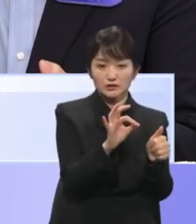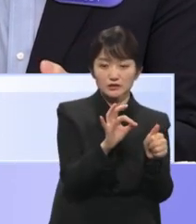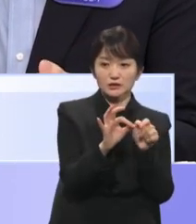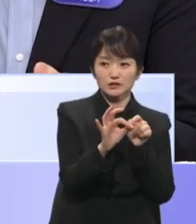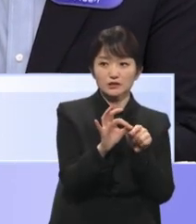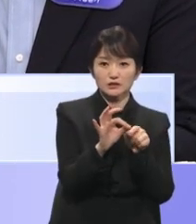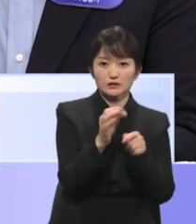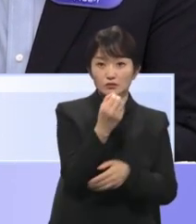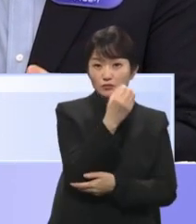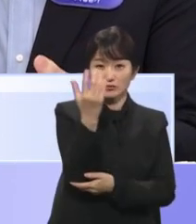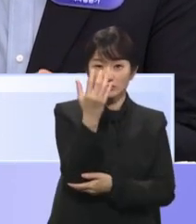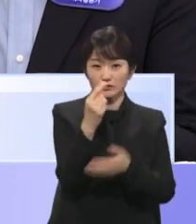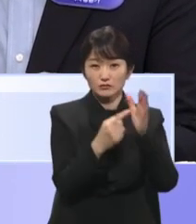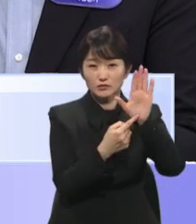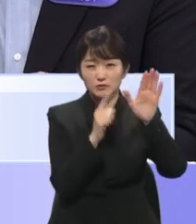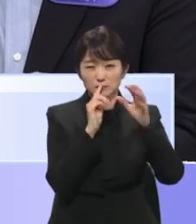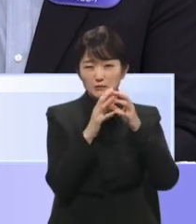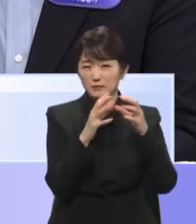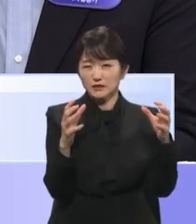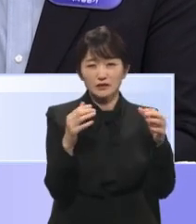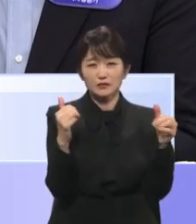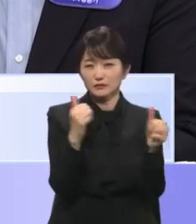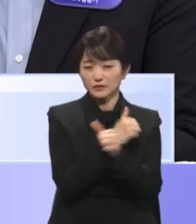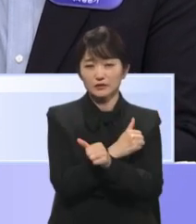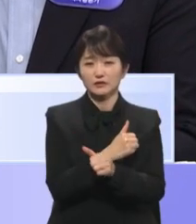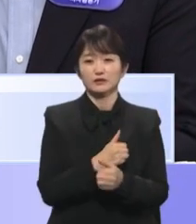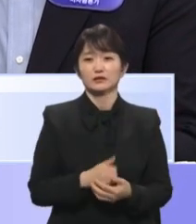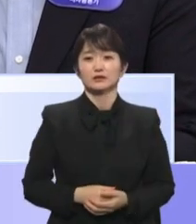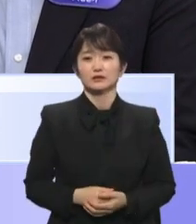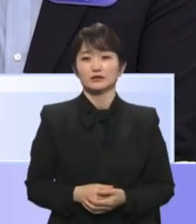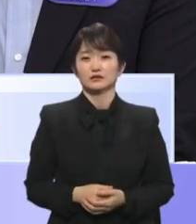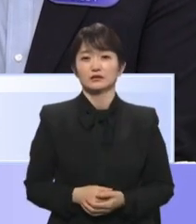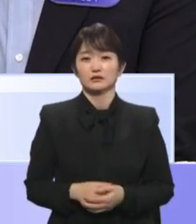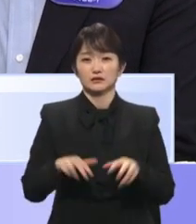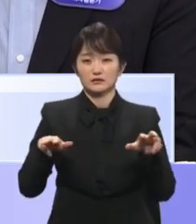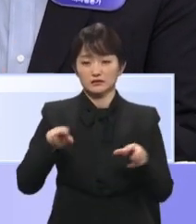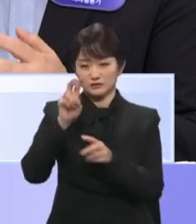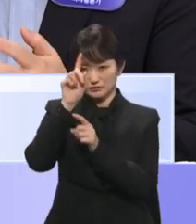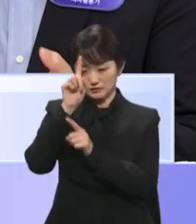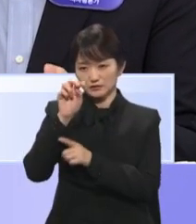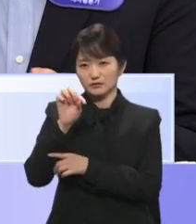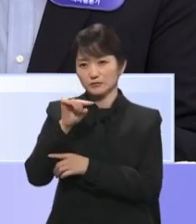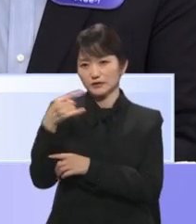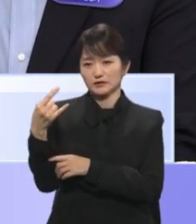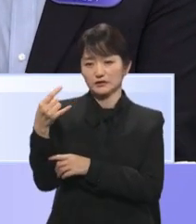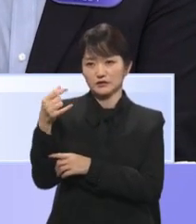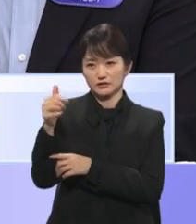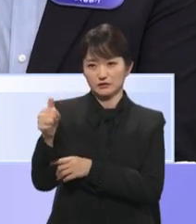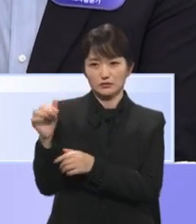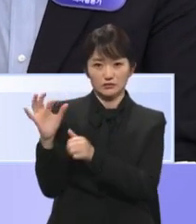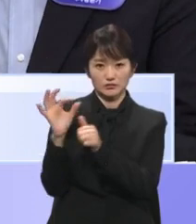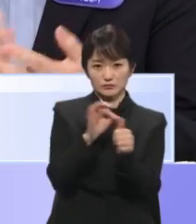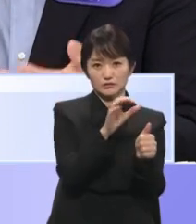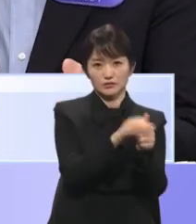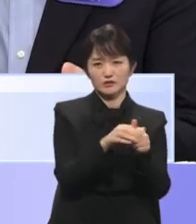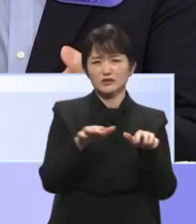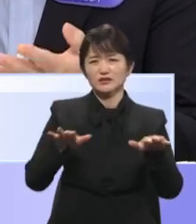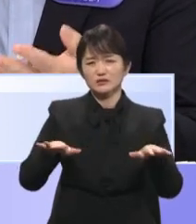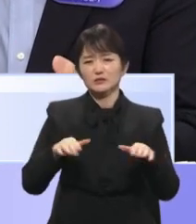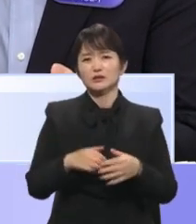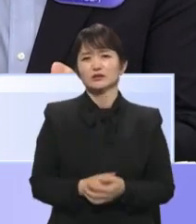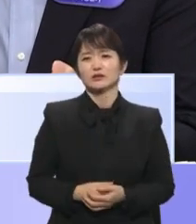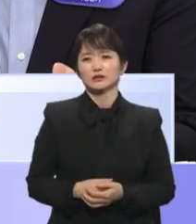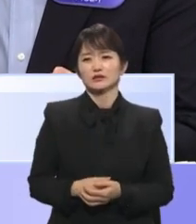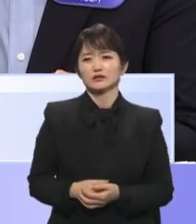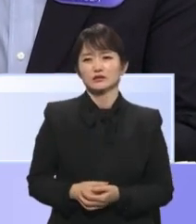이제 언론에 나고 이러면서 논란이 되면서 바꾼 거잖아요 지금 이만희 의원으로 그래서 한번 시끄러웠는데 이번에도 이철교 사무총장